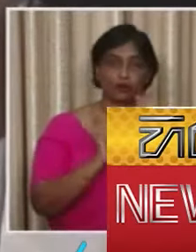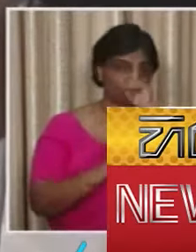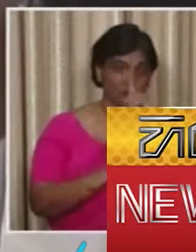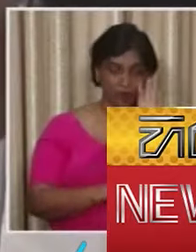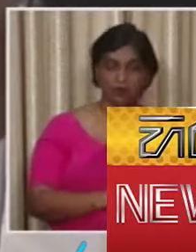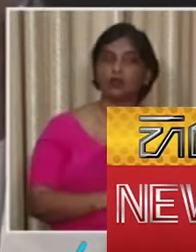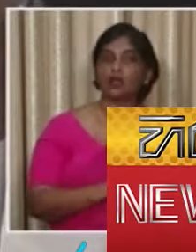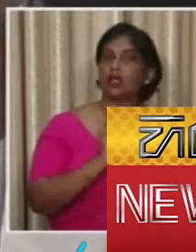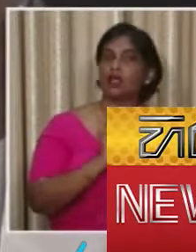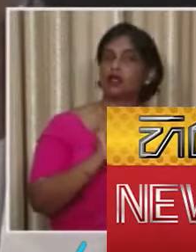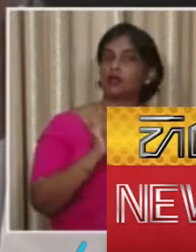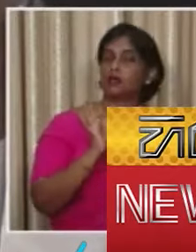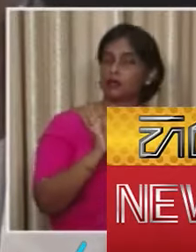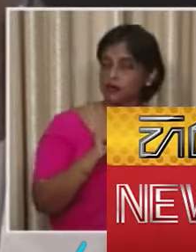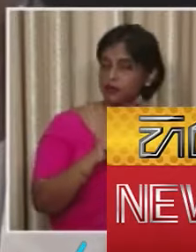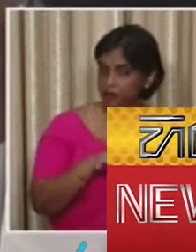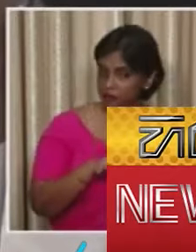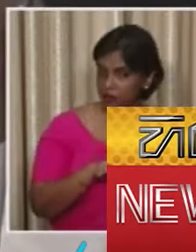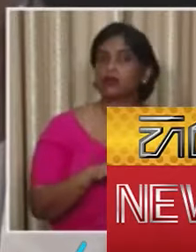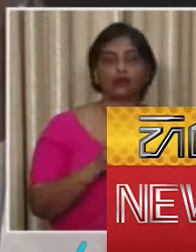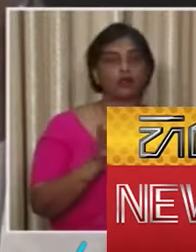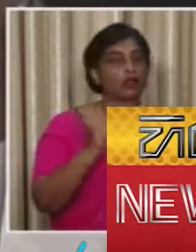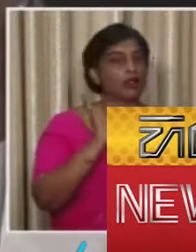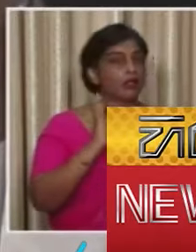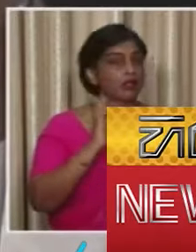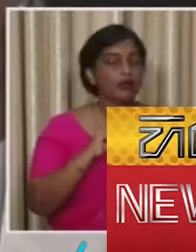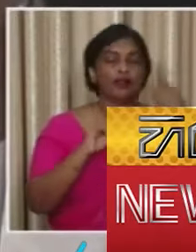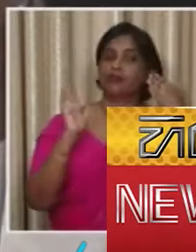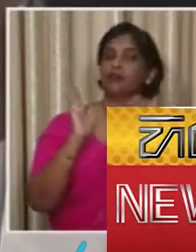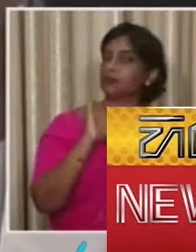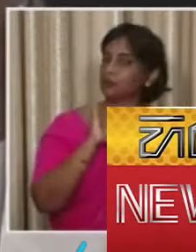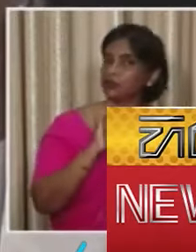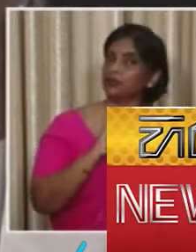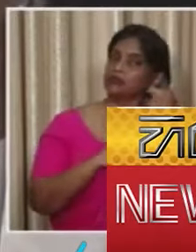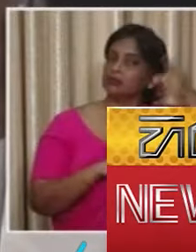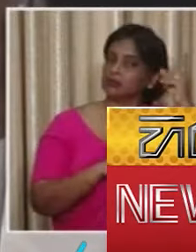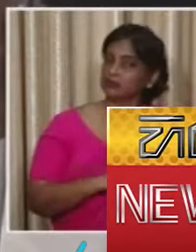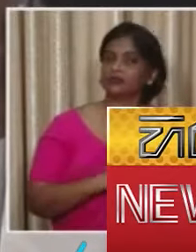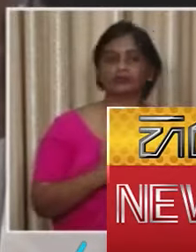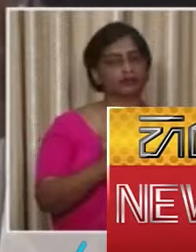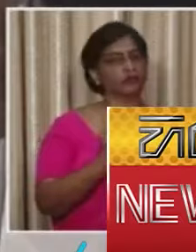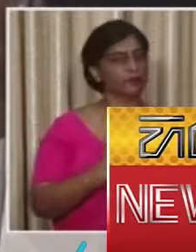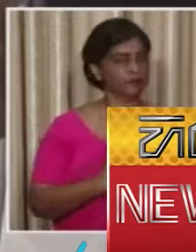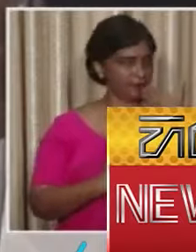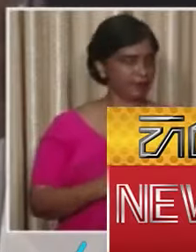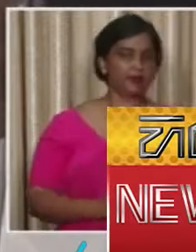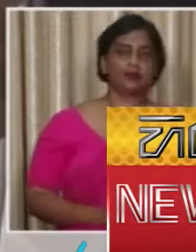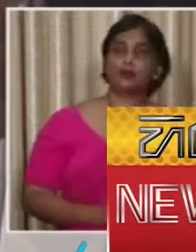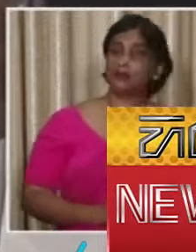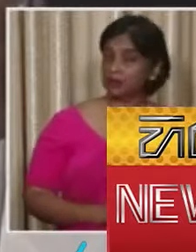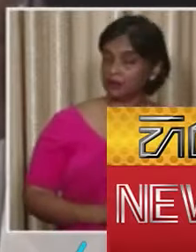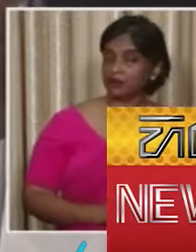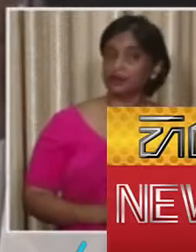වෙද්දී IMF විස්තීර්ණ ණය පහසුකම් සඳහා එකඟත්වයක් ලබා ගැනීමට අප සමත් වුණා.